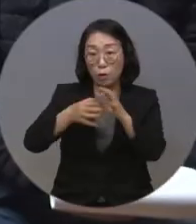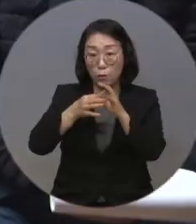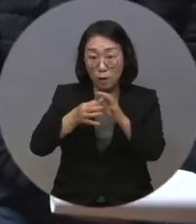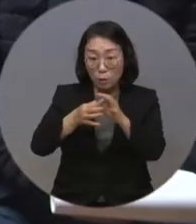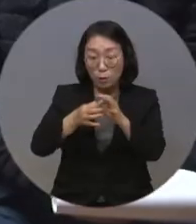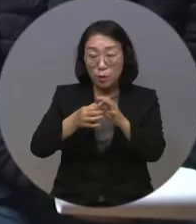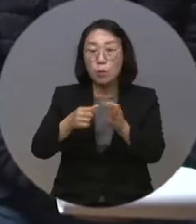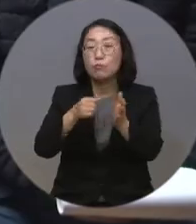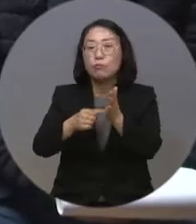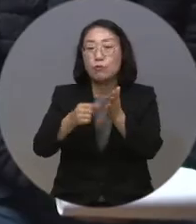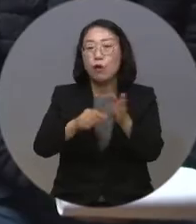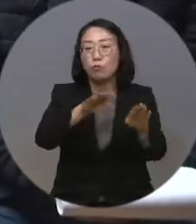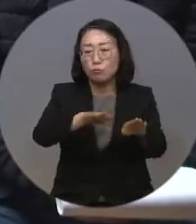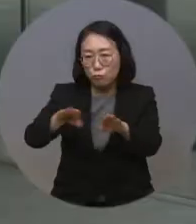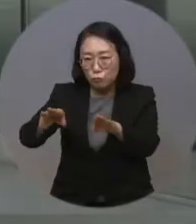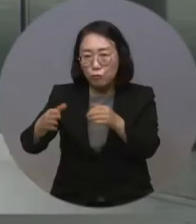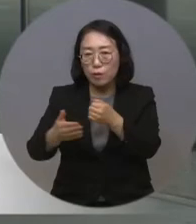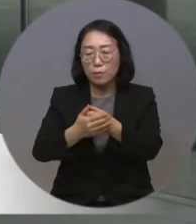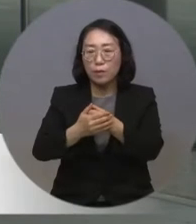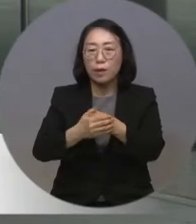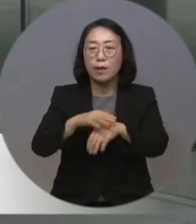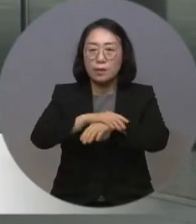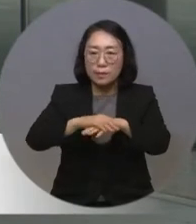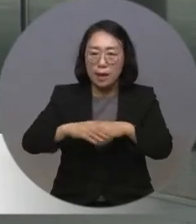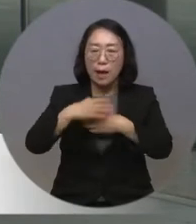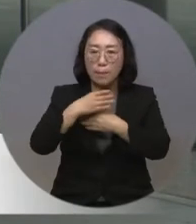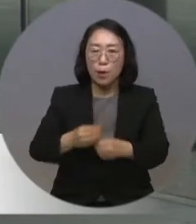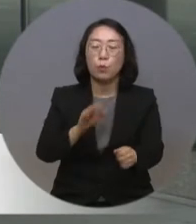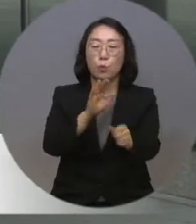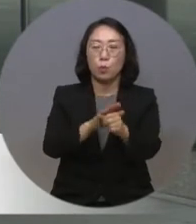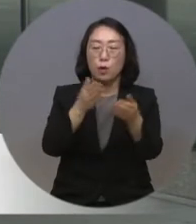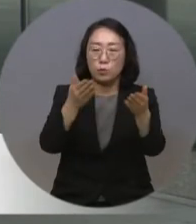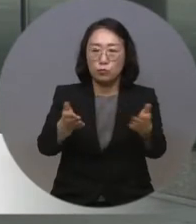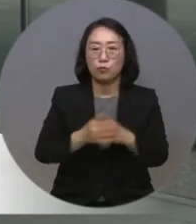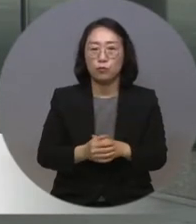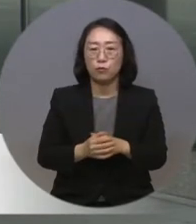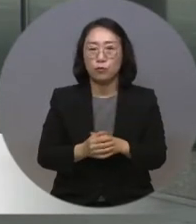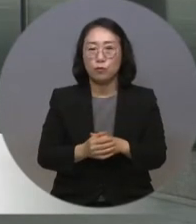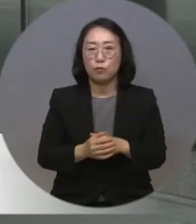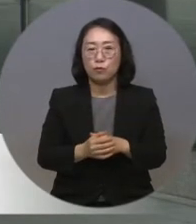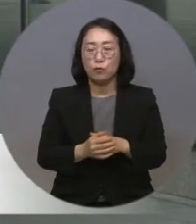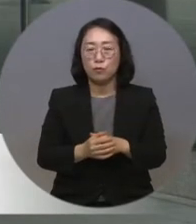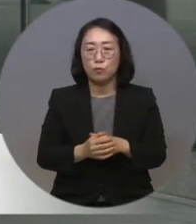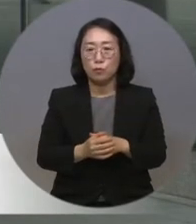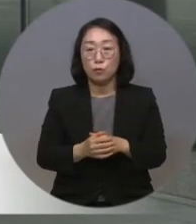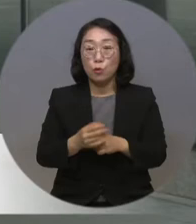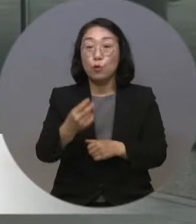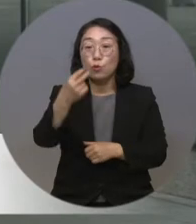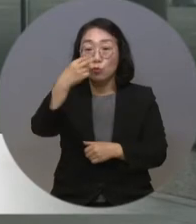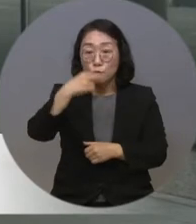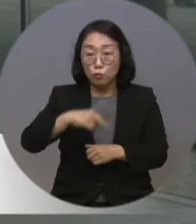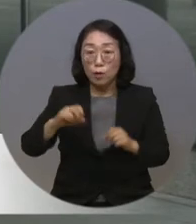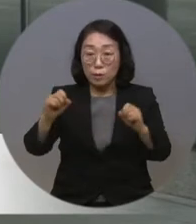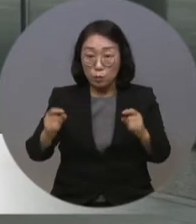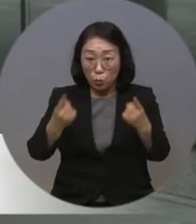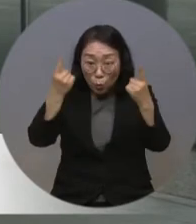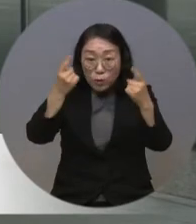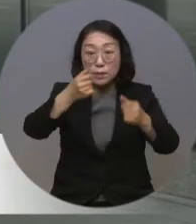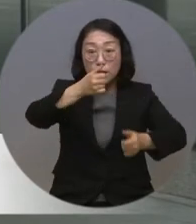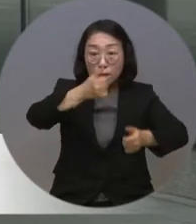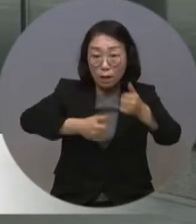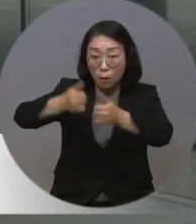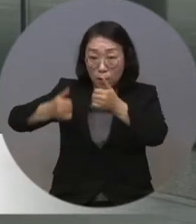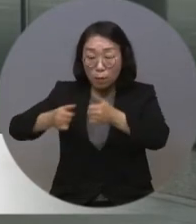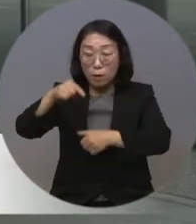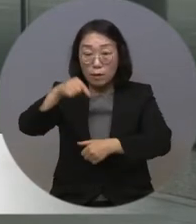불편을 최소화하기로 했습니다. 60일에 전남체전과 제30회 장애인체전이 동년 동서에서 열리게 된